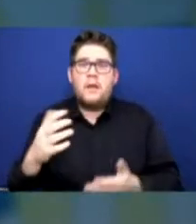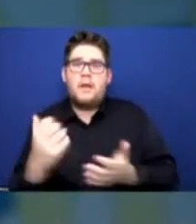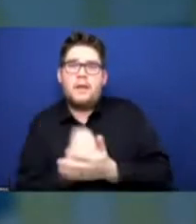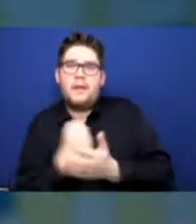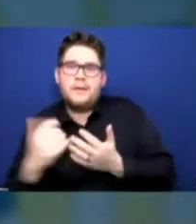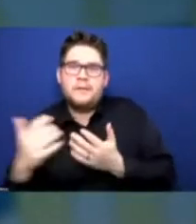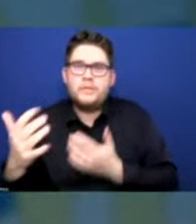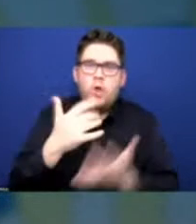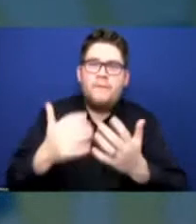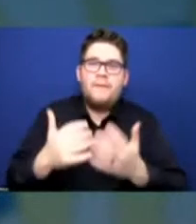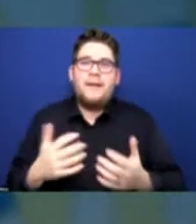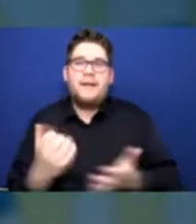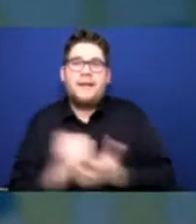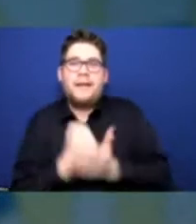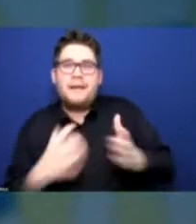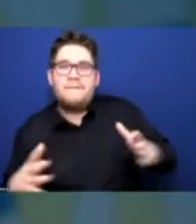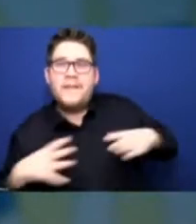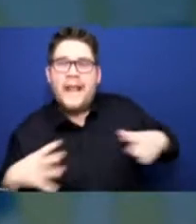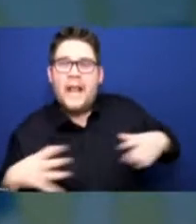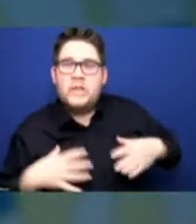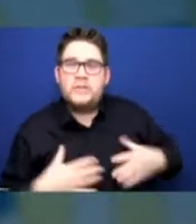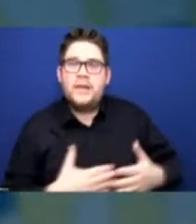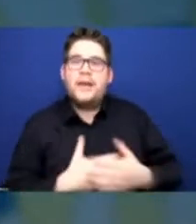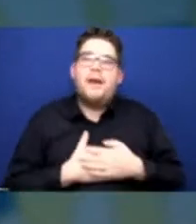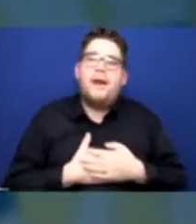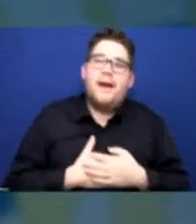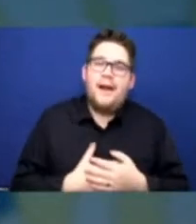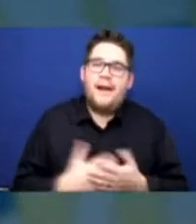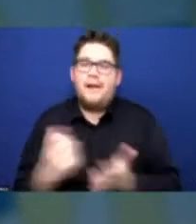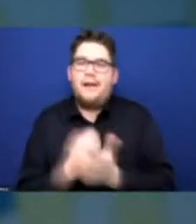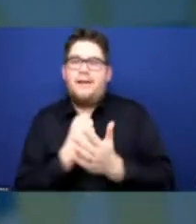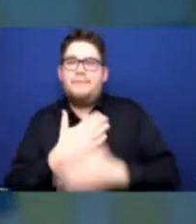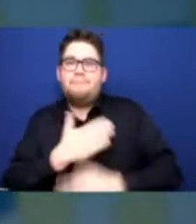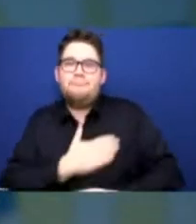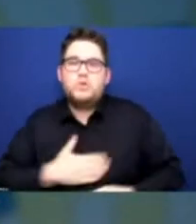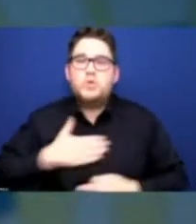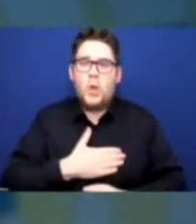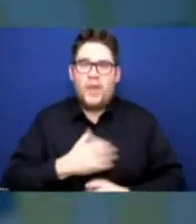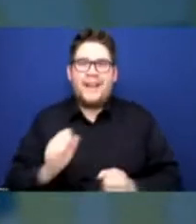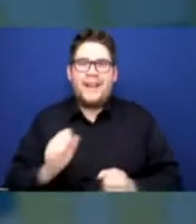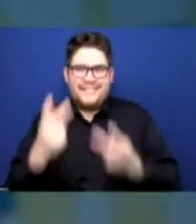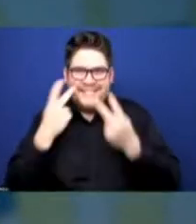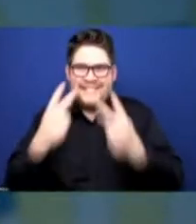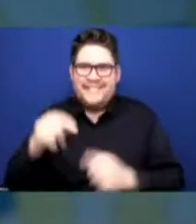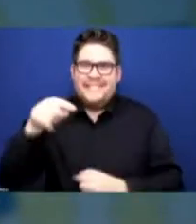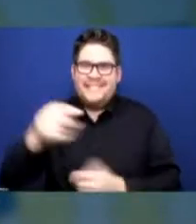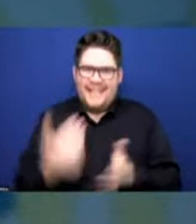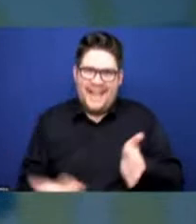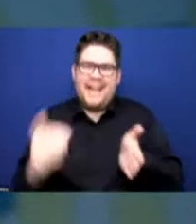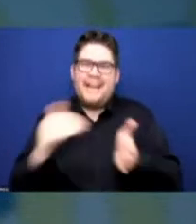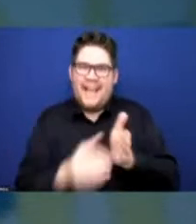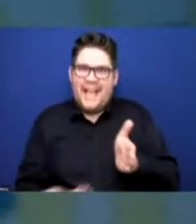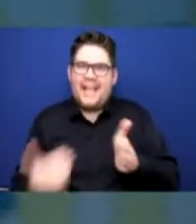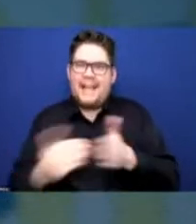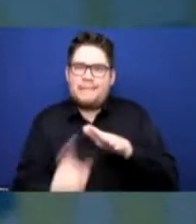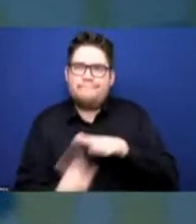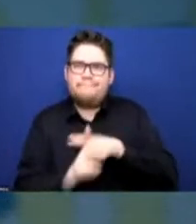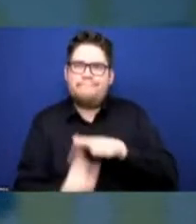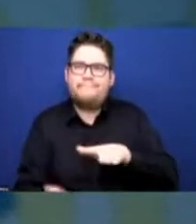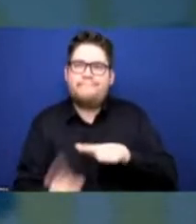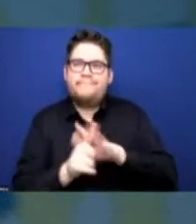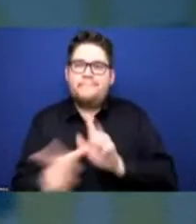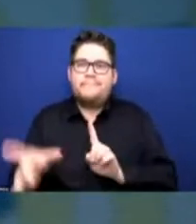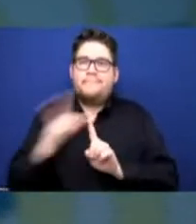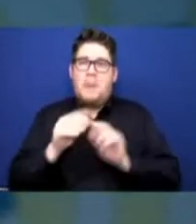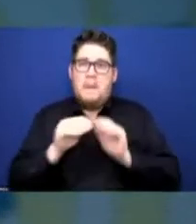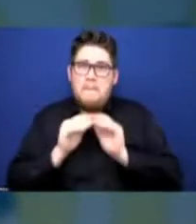假 interactions 以 are 及 settings 这 where 个 we 社 have 交 seen 已经看到了这些 transmission 导致 happen 了 very 传染的 rapidly and 快 move 速的 back 传 into 染传 communities. 播 So